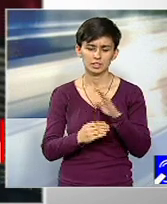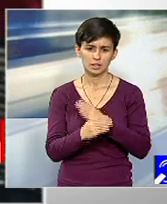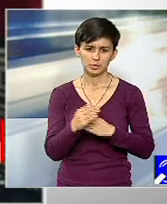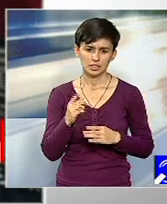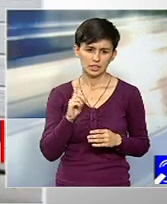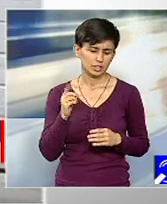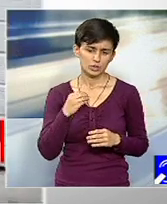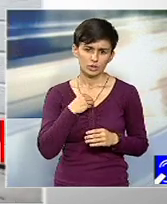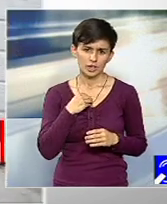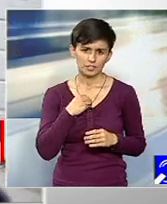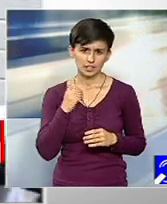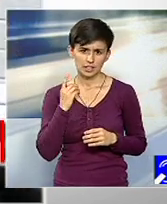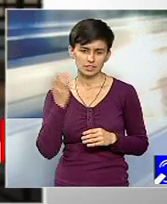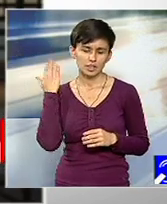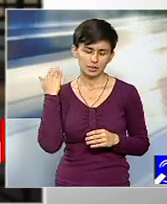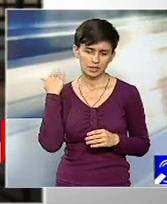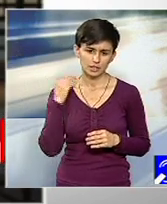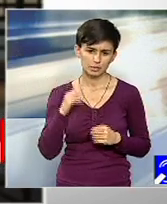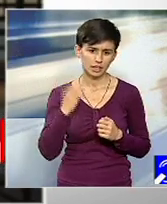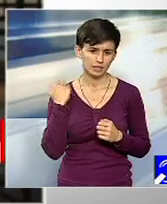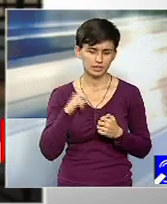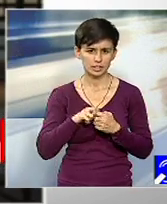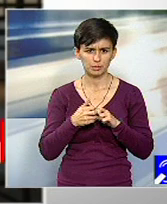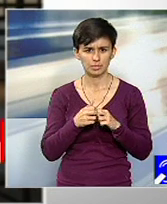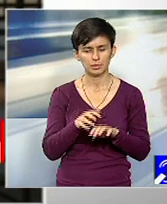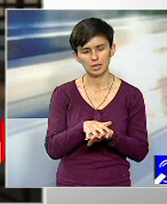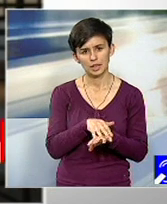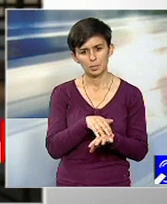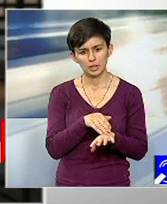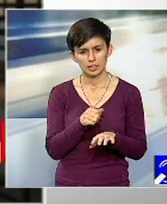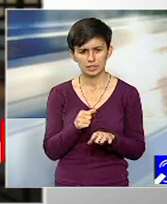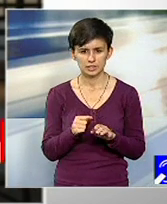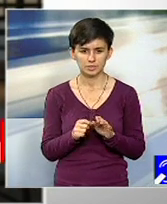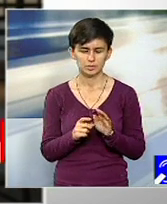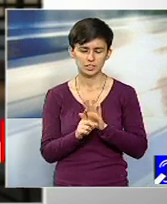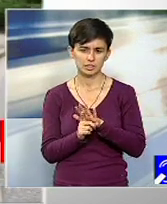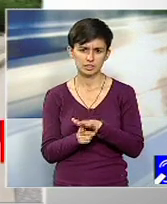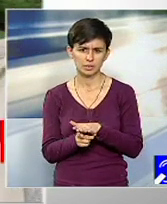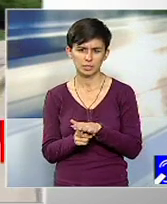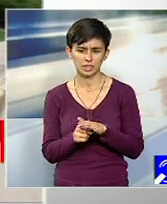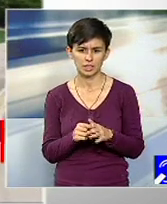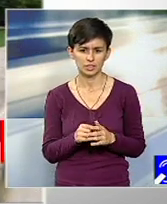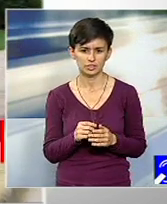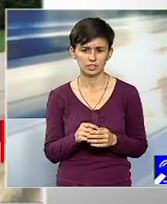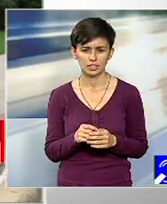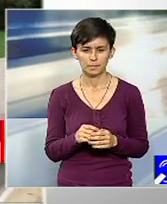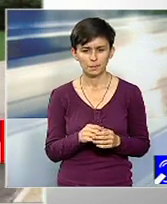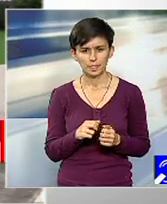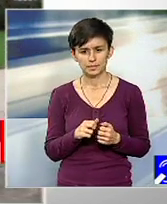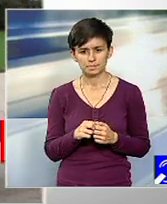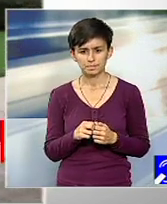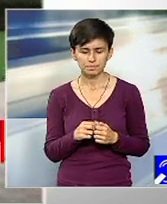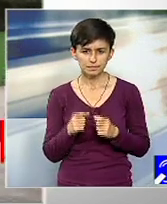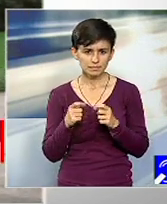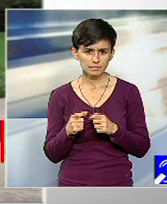o mai afectează, dar în trecut i-a cauzat probleme. Am simțit din plin fenomenul de bullying, adică batjocuri celorlalți. Asta cam până prin clasa